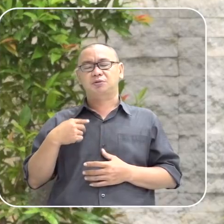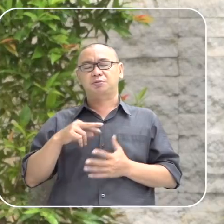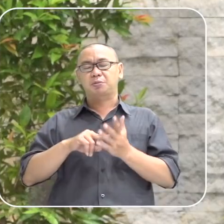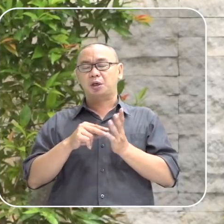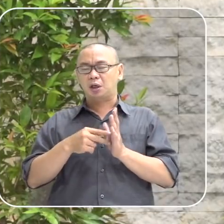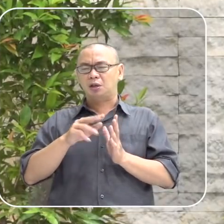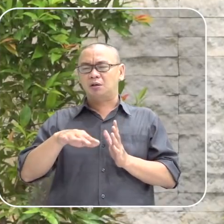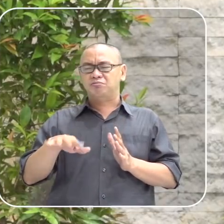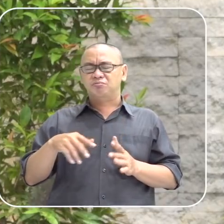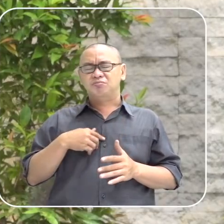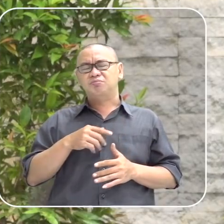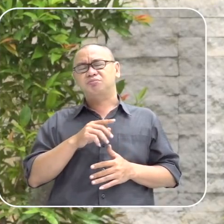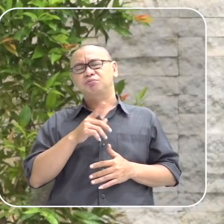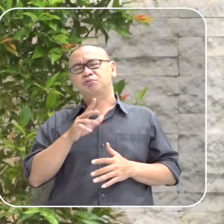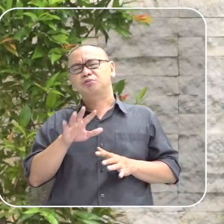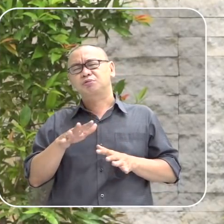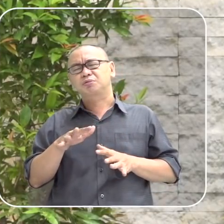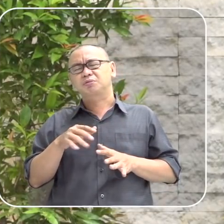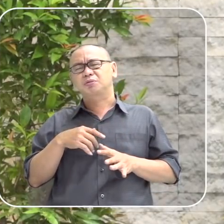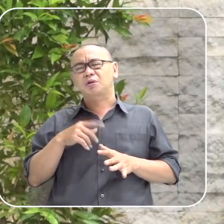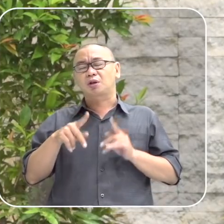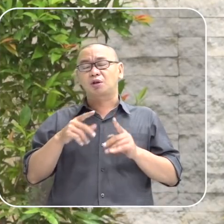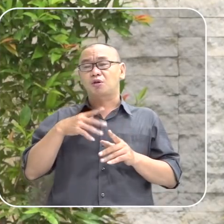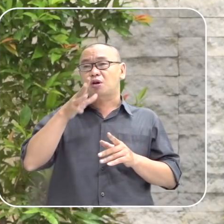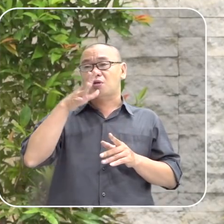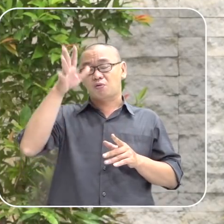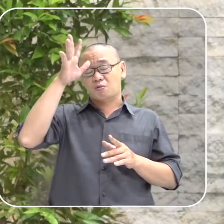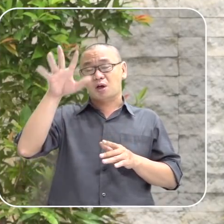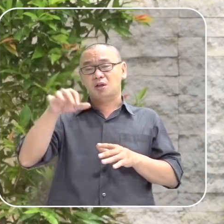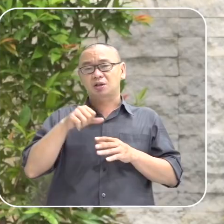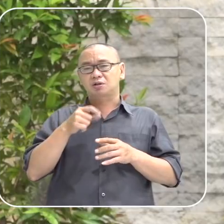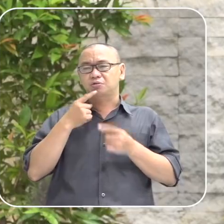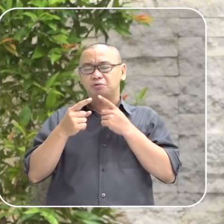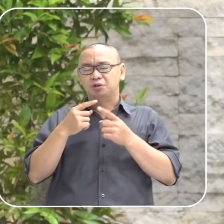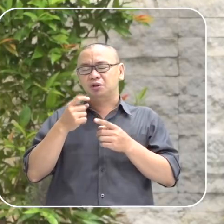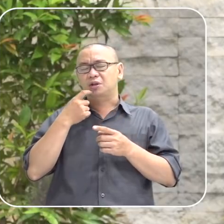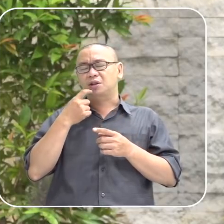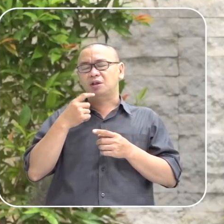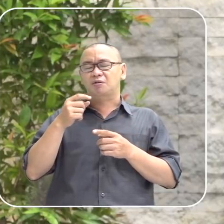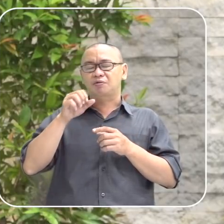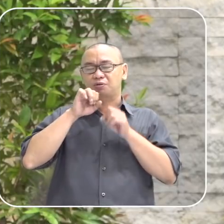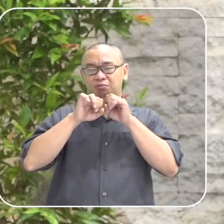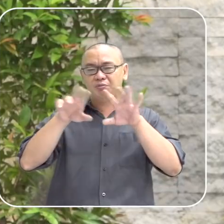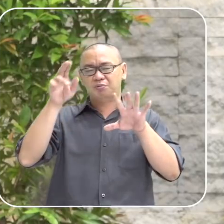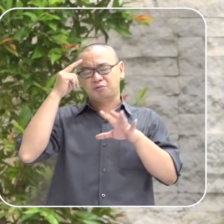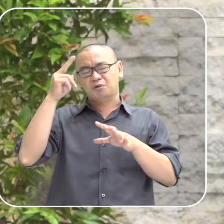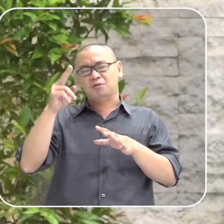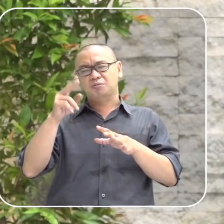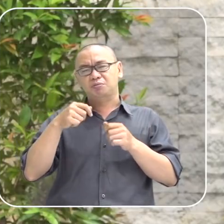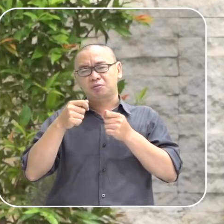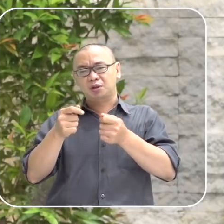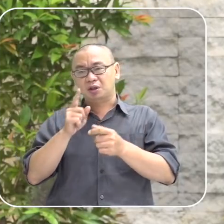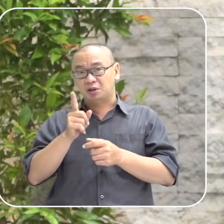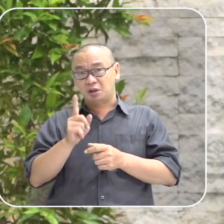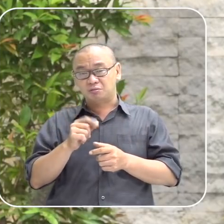enggan jikalau orang tua mengajak kami untuk berdiskusi tentang firman Tuhan. Kalau memberi nasihat-nasihat kepada kami,